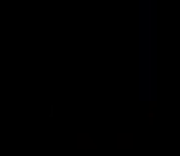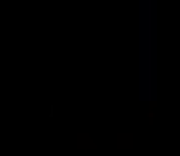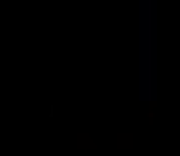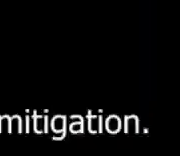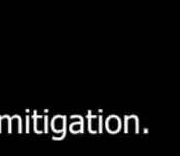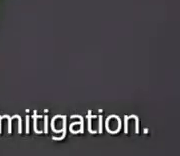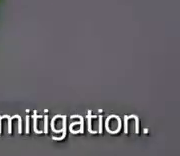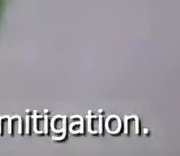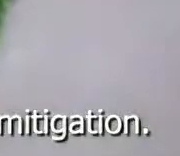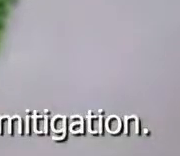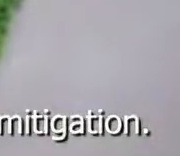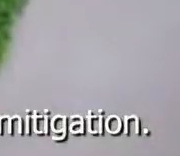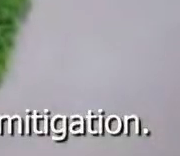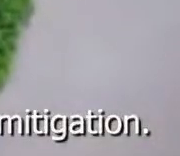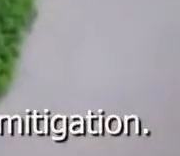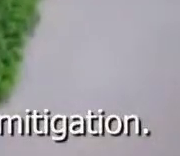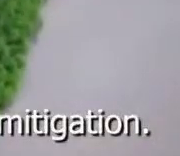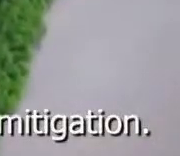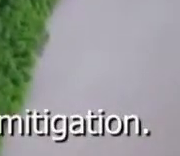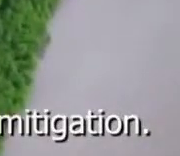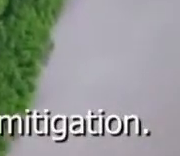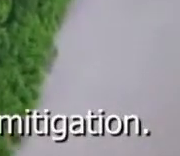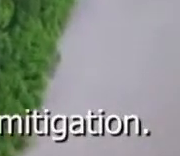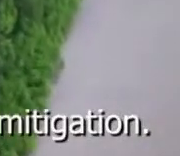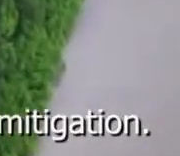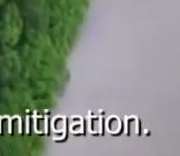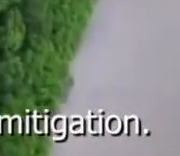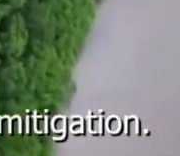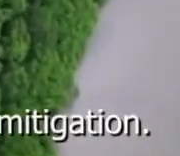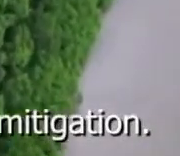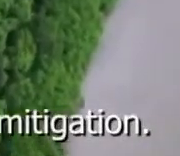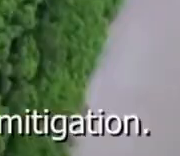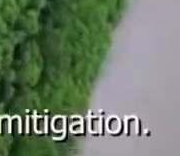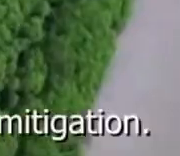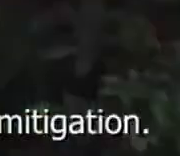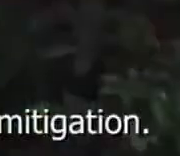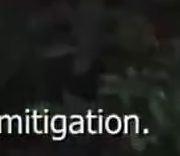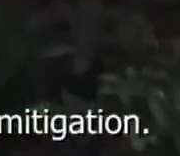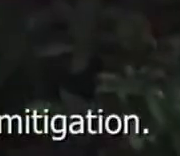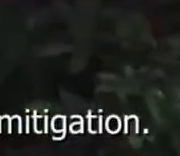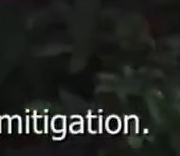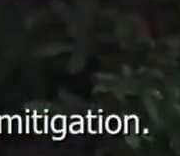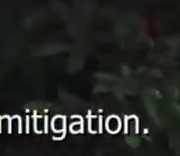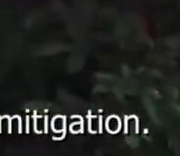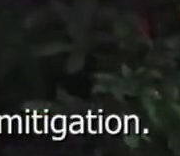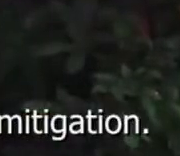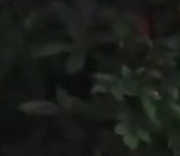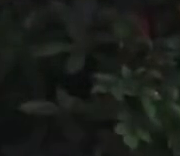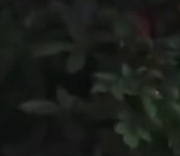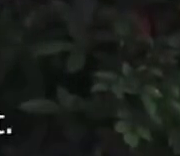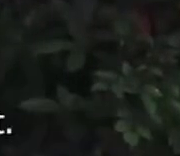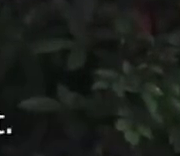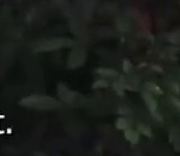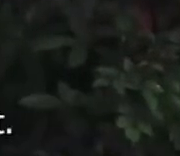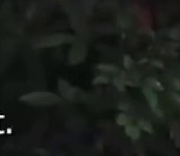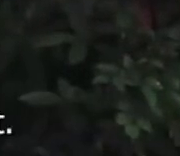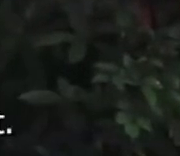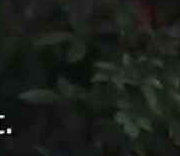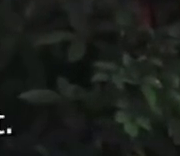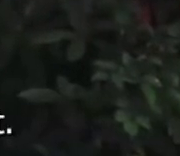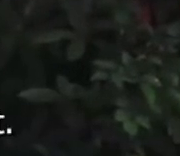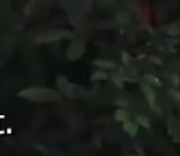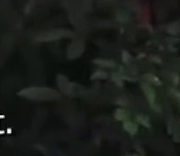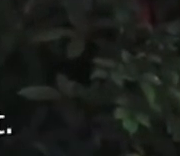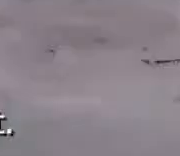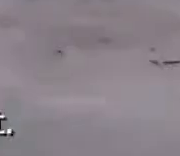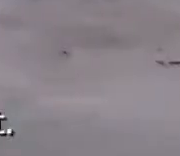bencana tersebut membuat Indonesia harus terus-menerus meningkatkan kesiapsiagaan dan mitigasi bencana. Hal ini